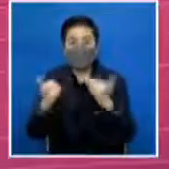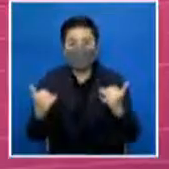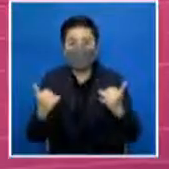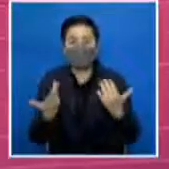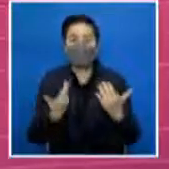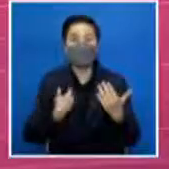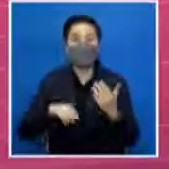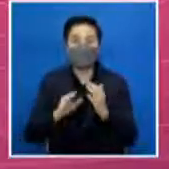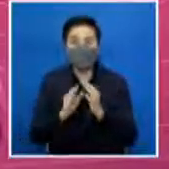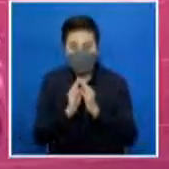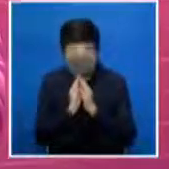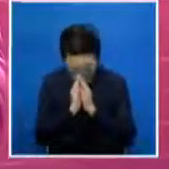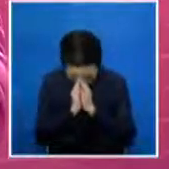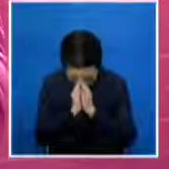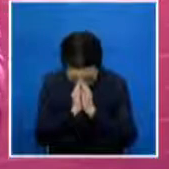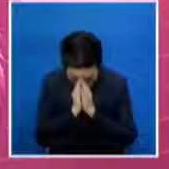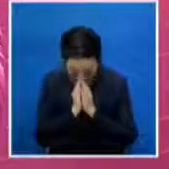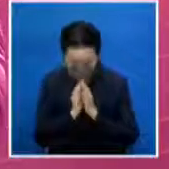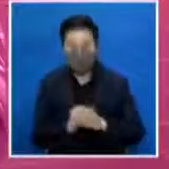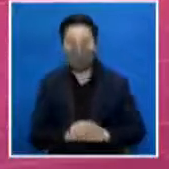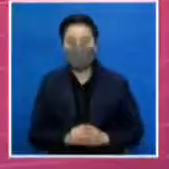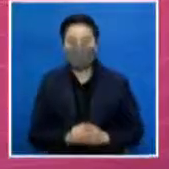สวัสดีค่ะ